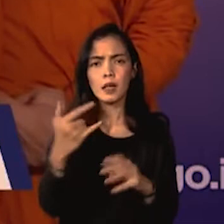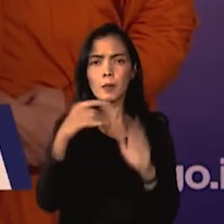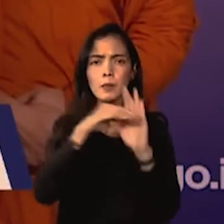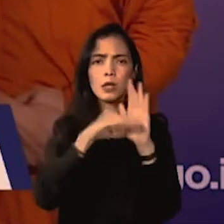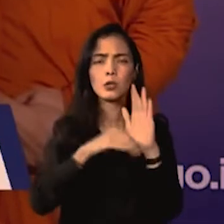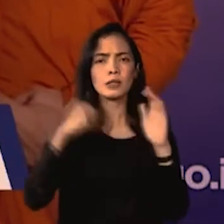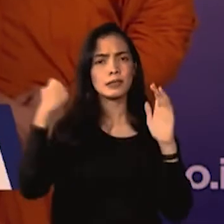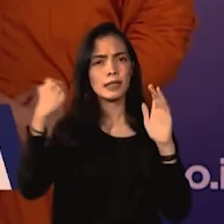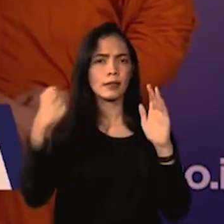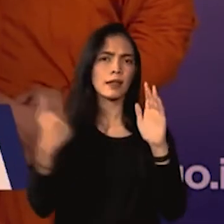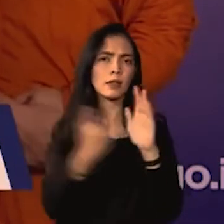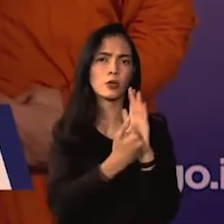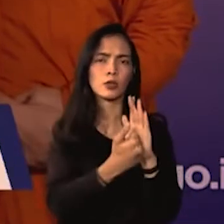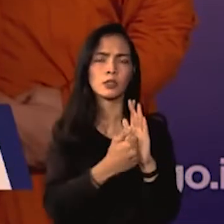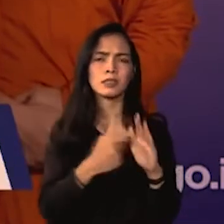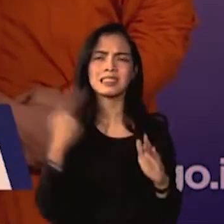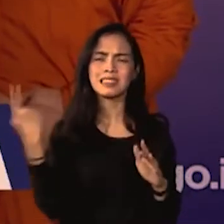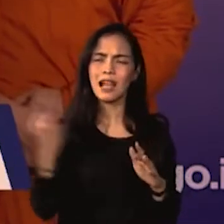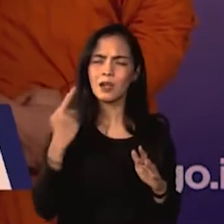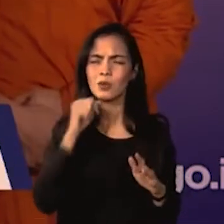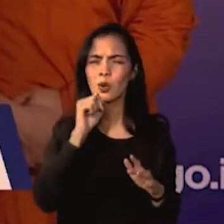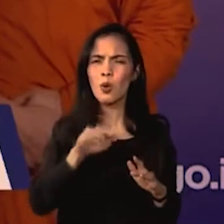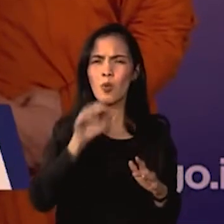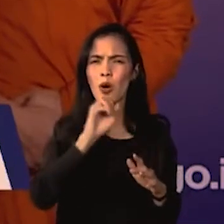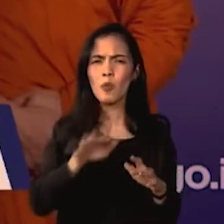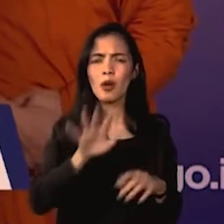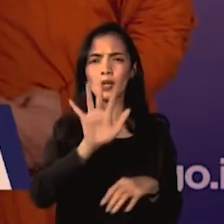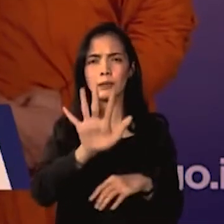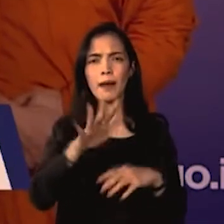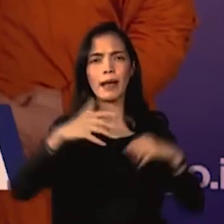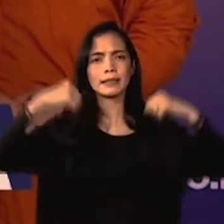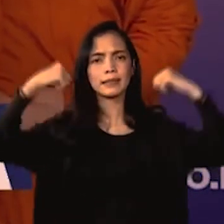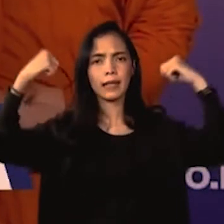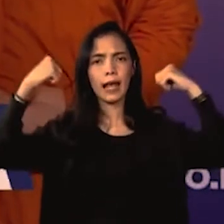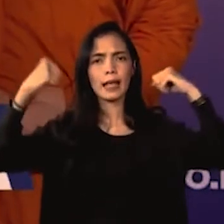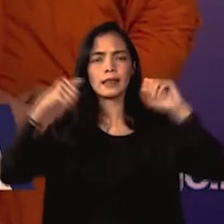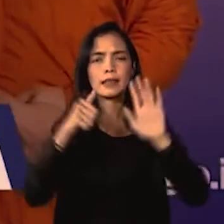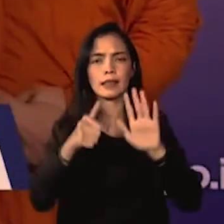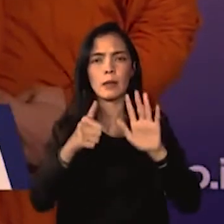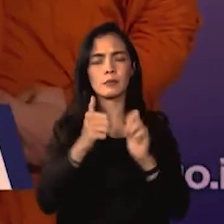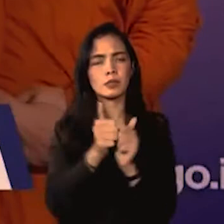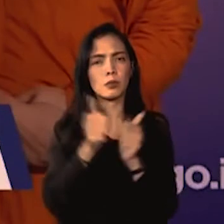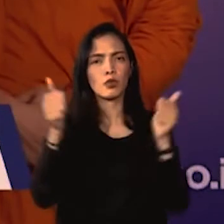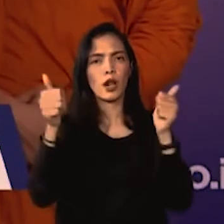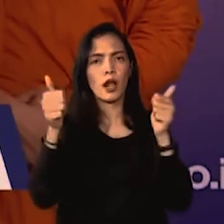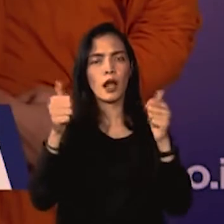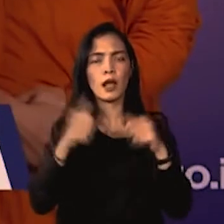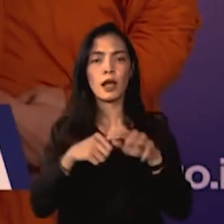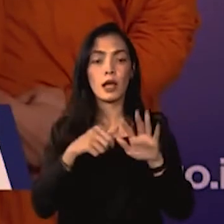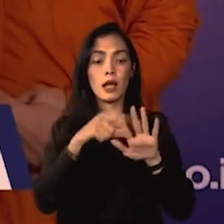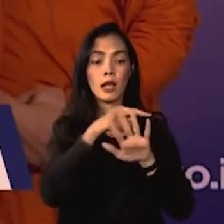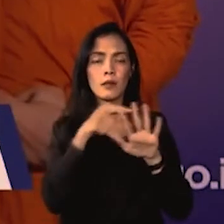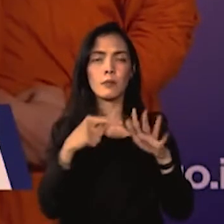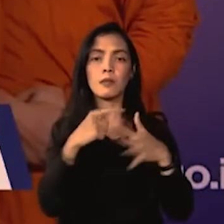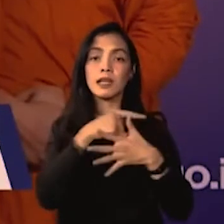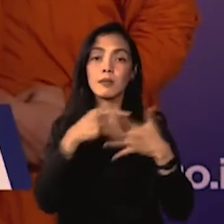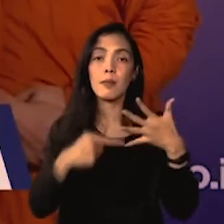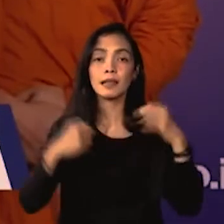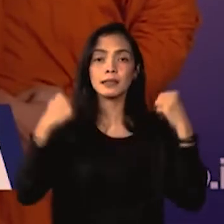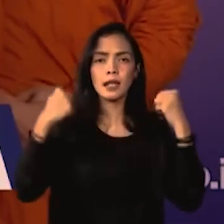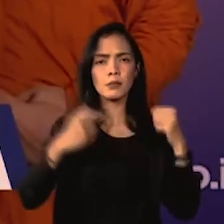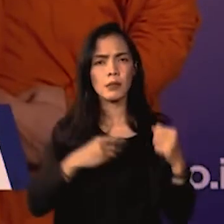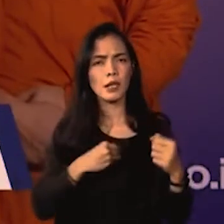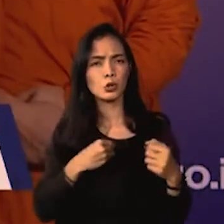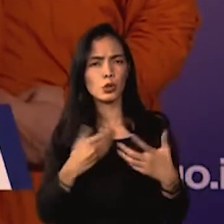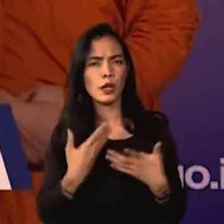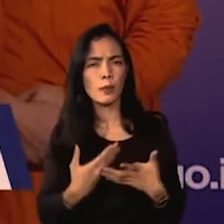Saya sering menyampaikan dengan 5 sehat, 6 sempurna. 5 sehat itu, pertama, tetap